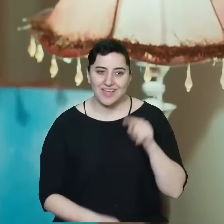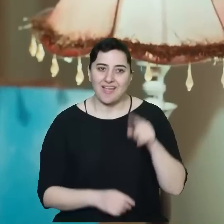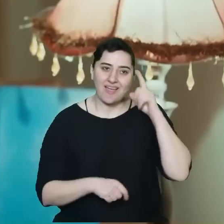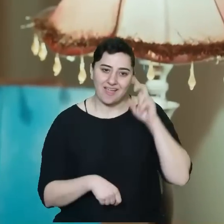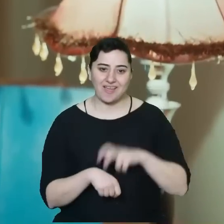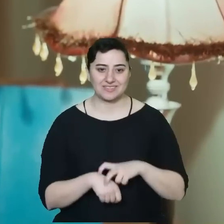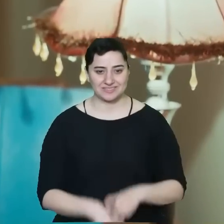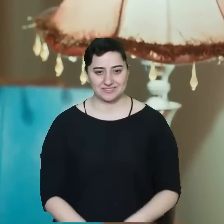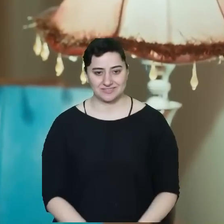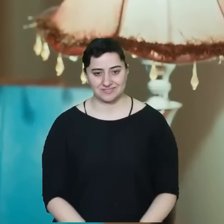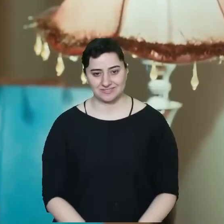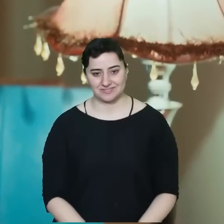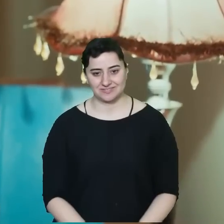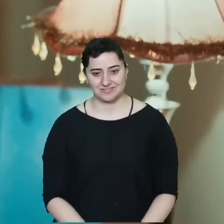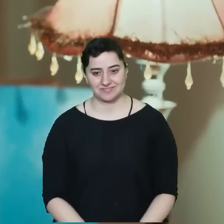satırlar geldi.